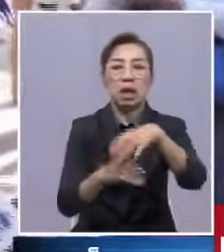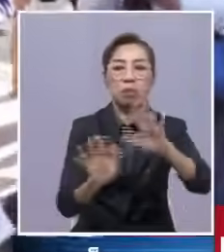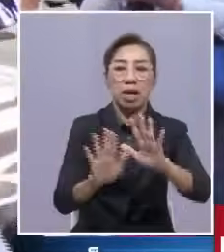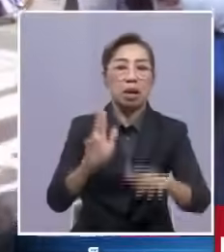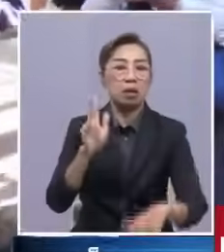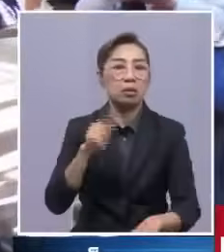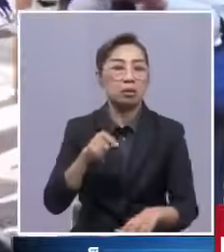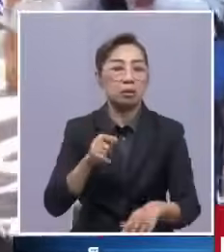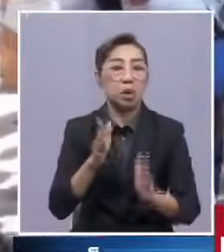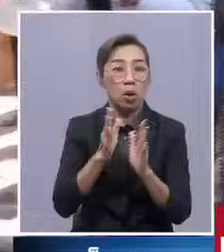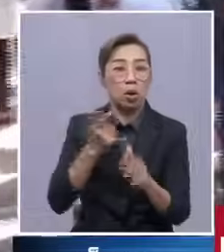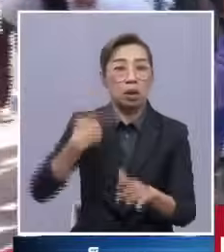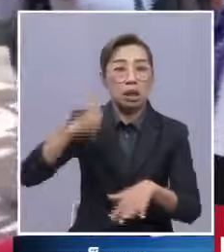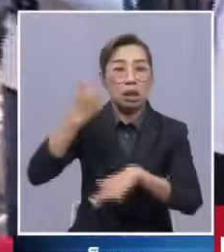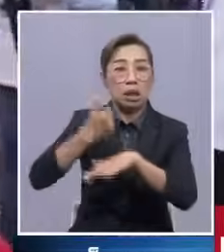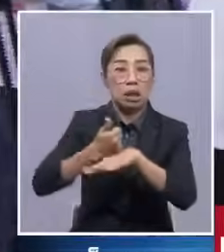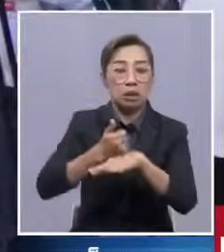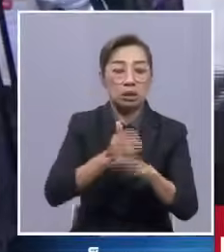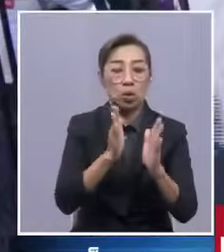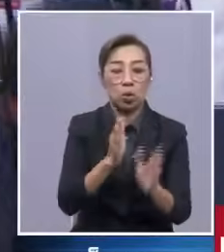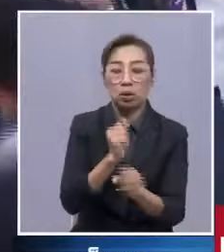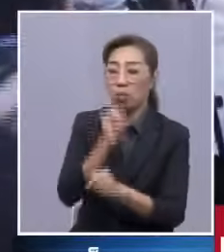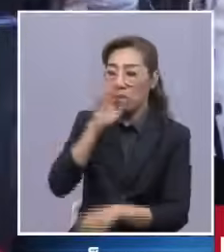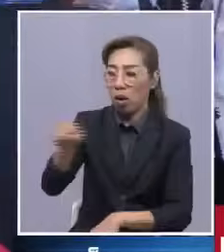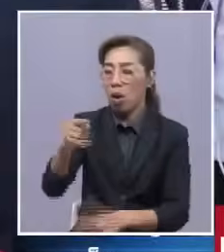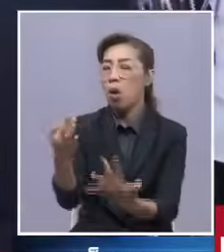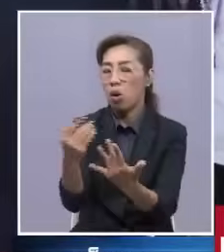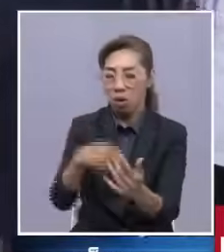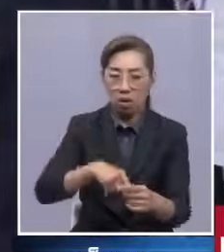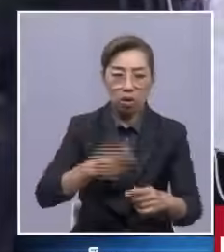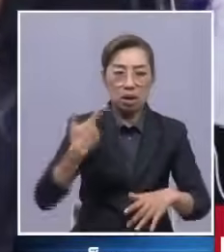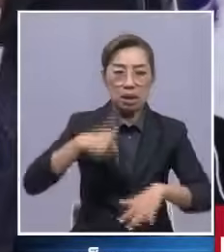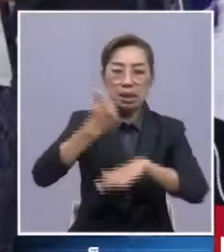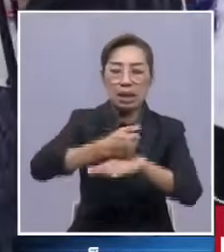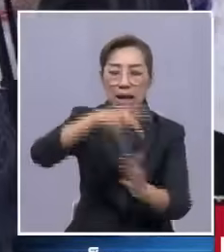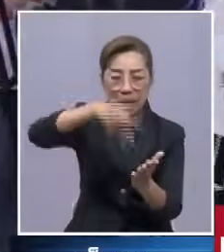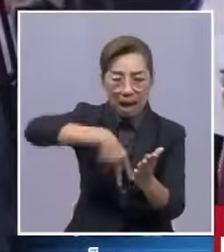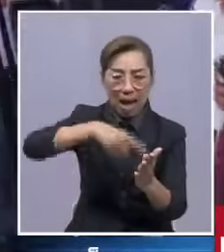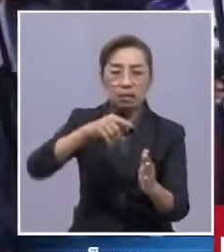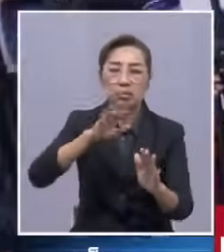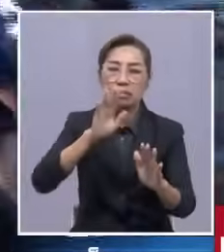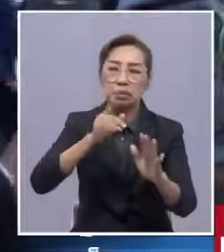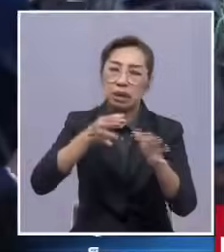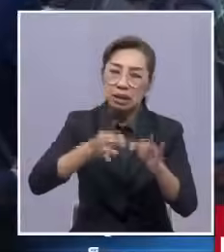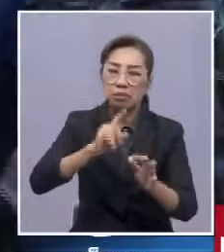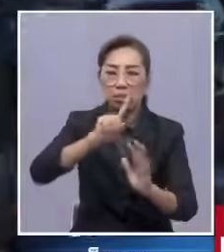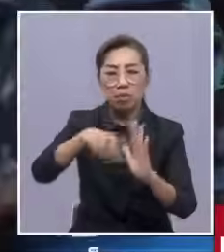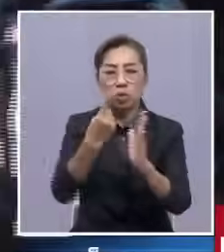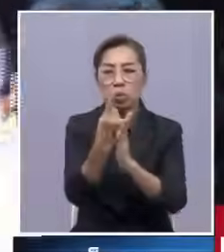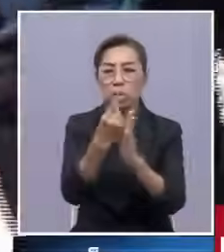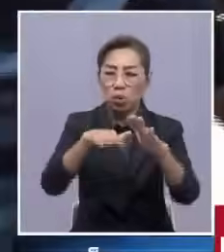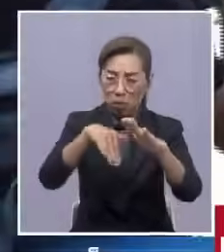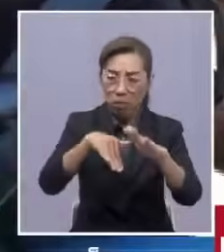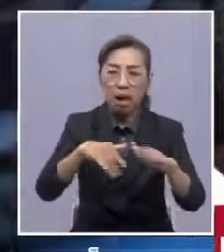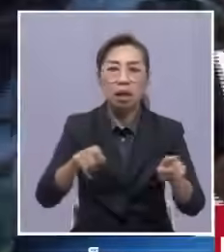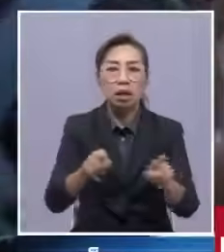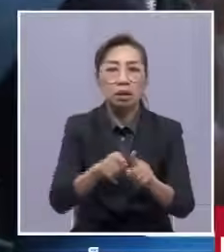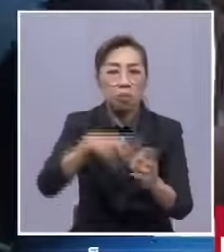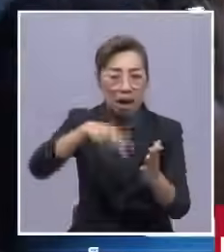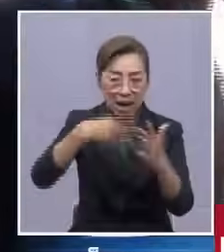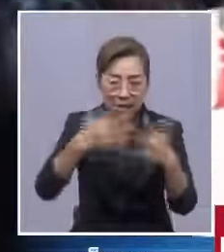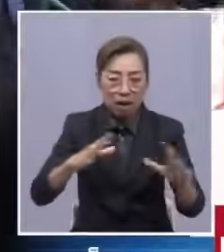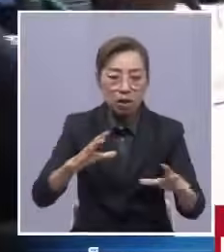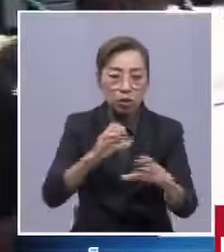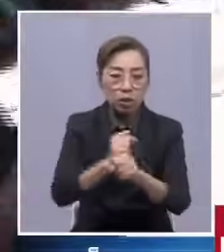าการอ่านคำพิพากษาในวันนี้น่าจะใช้เวลาไม่เกิน1ชั่วโมงนะครับซึ่งหากเสร็จสิ้นเรียบร้อยแล้วก็จะสรุปคำพิพากษาแจกให้